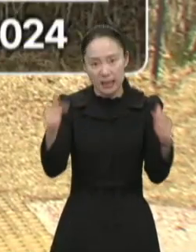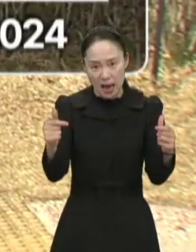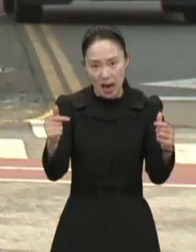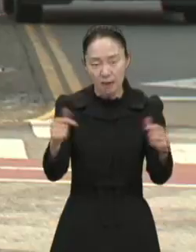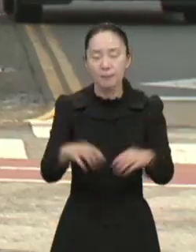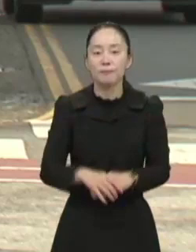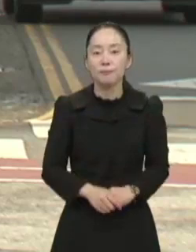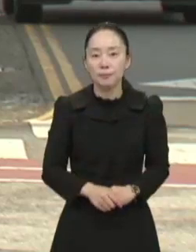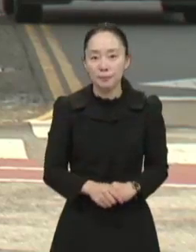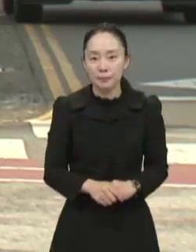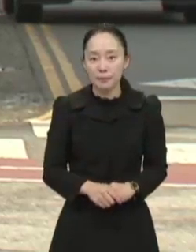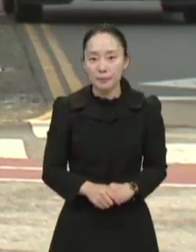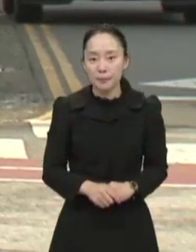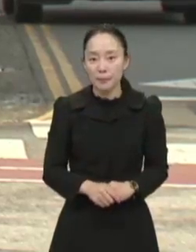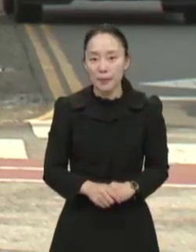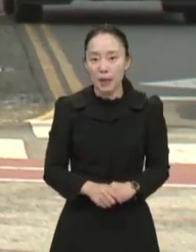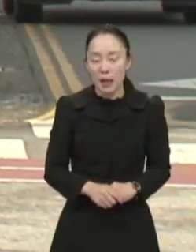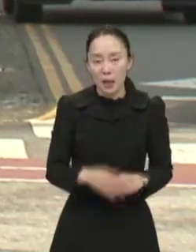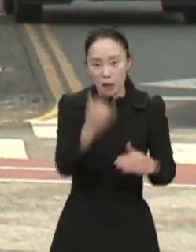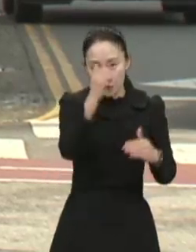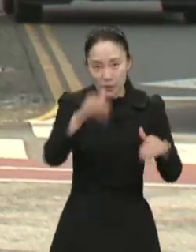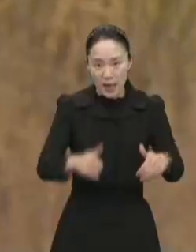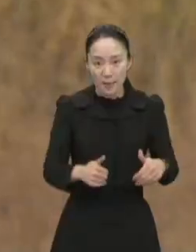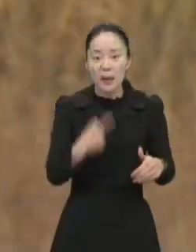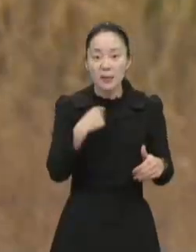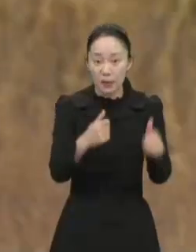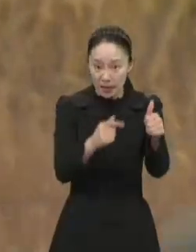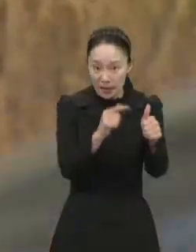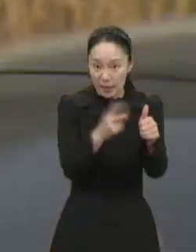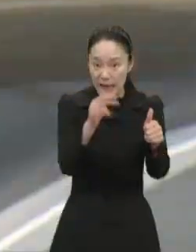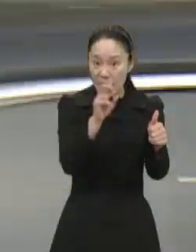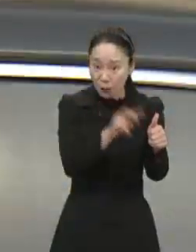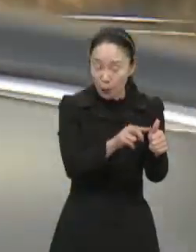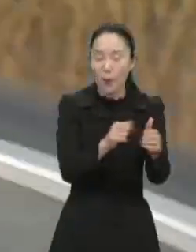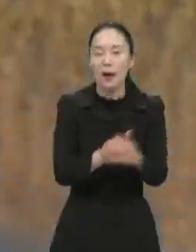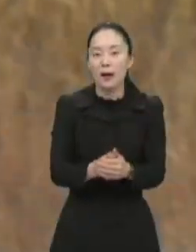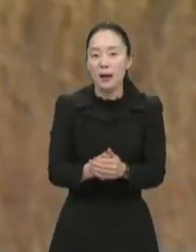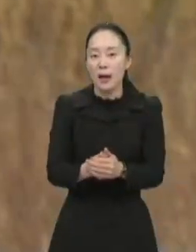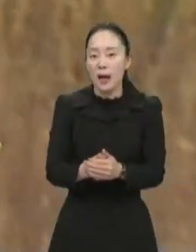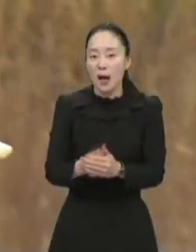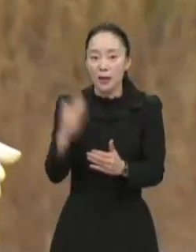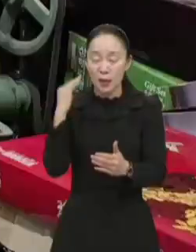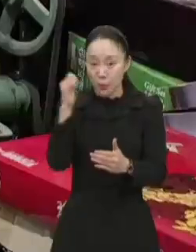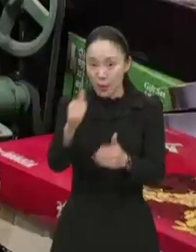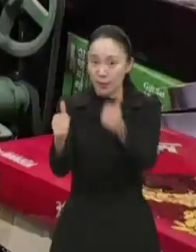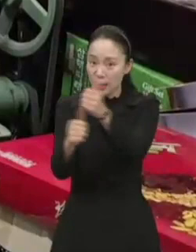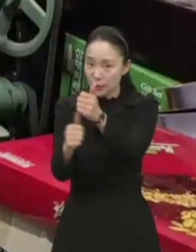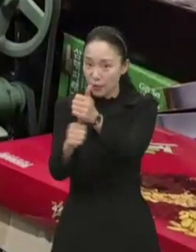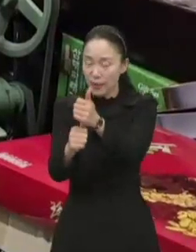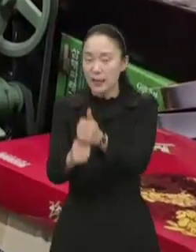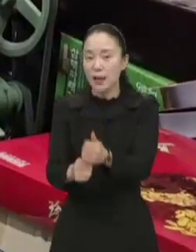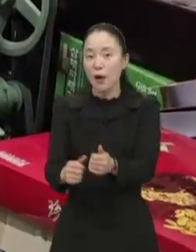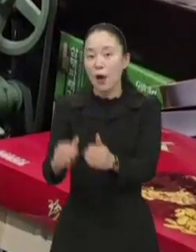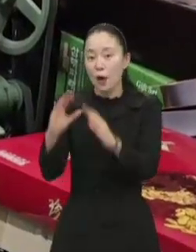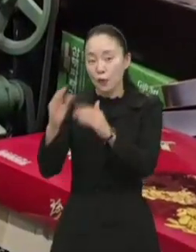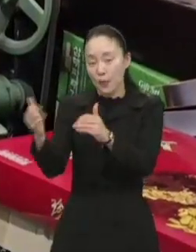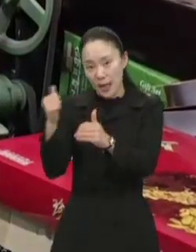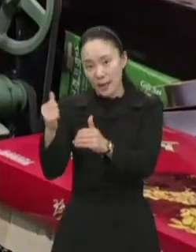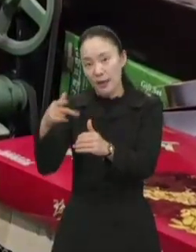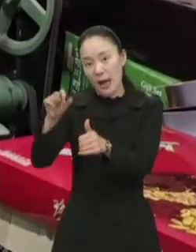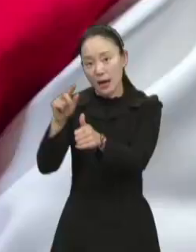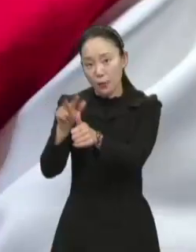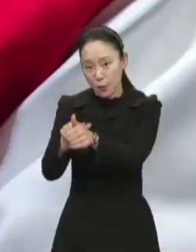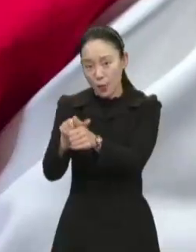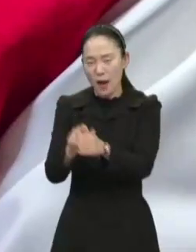점입니다 특히 전직 충남도지사 더불어민주당 양승조 후보와 대통령실 시민사회수석 출신 국민임 강승규